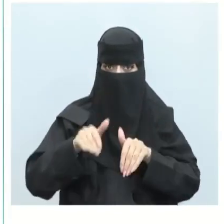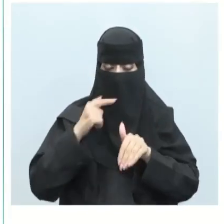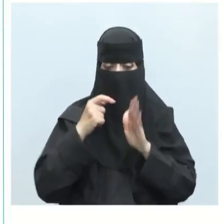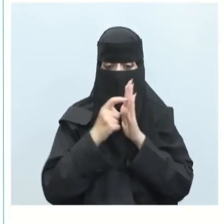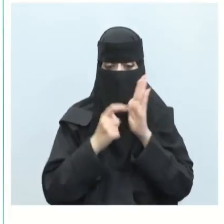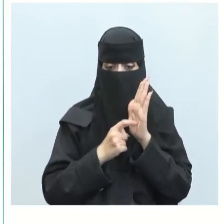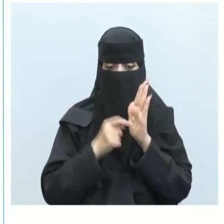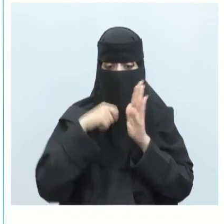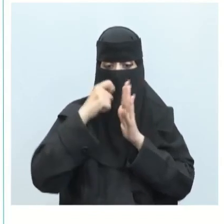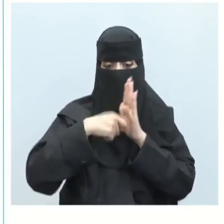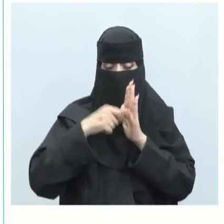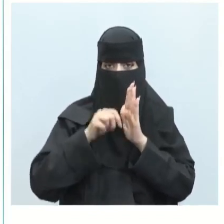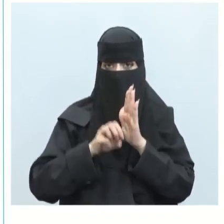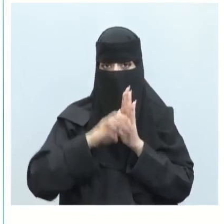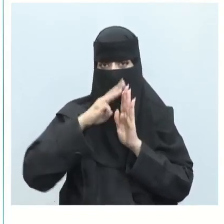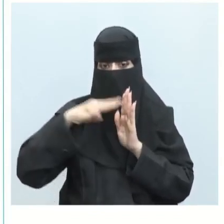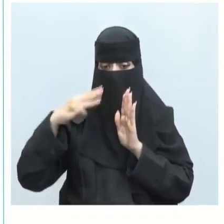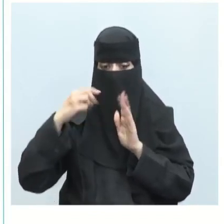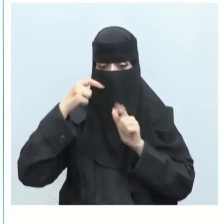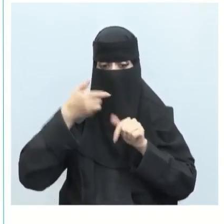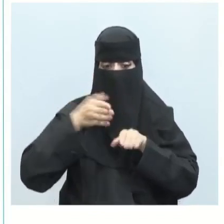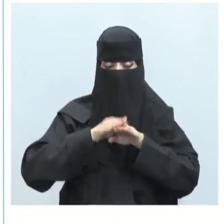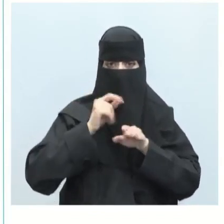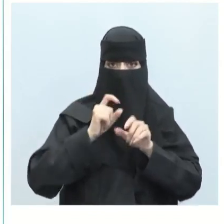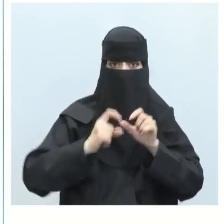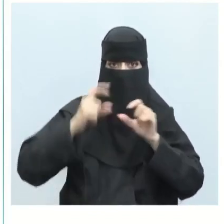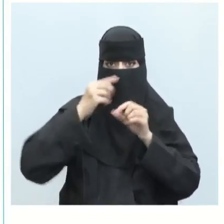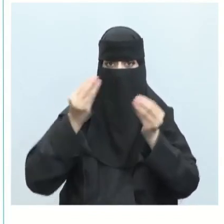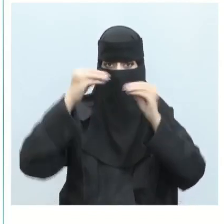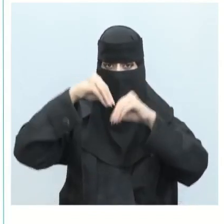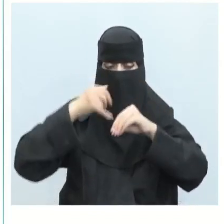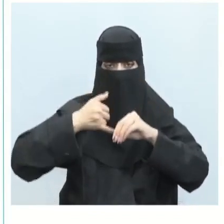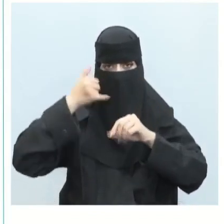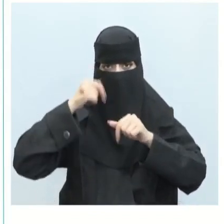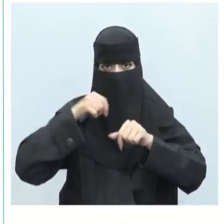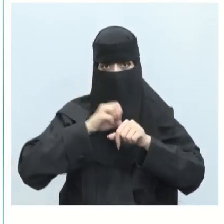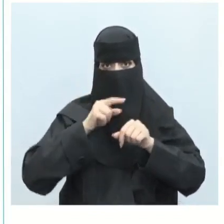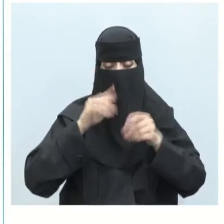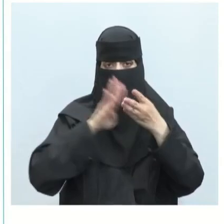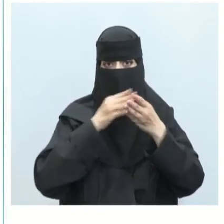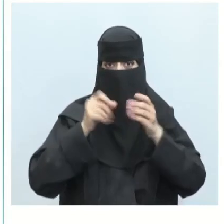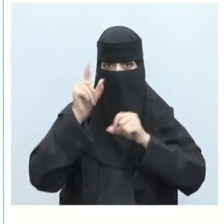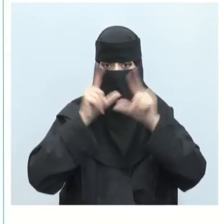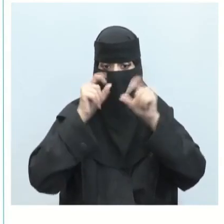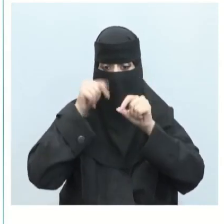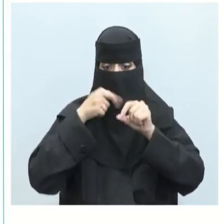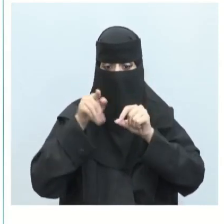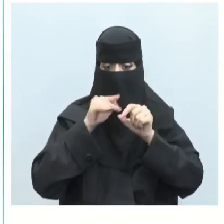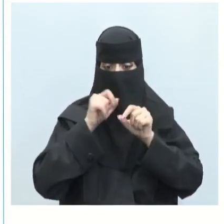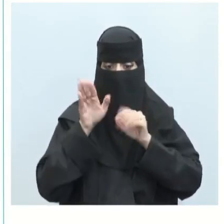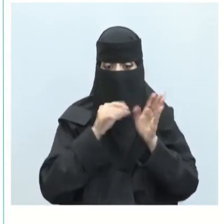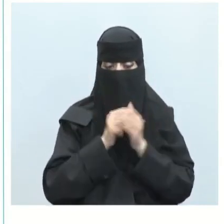الخاصه يحتوي نظام تشغيل ويندوز على اداه متضمنه للاتصال بالشبكه الافتراضيه الخاصه في بي